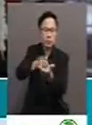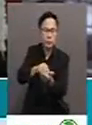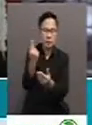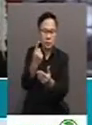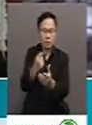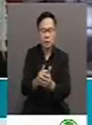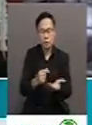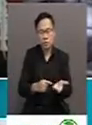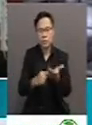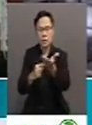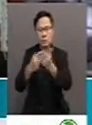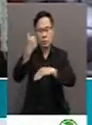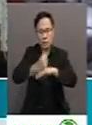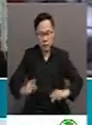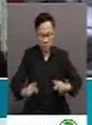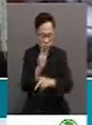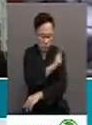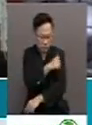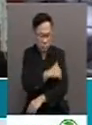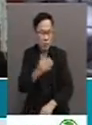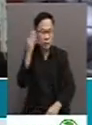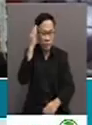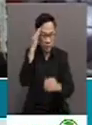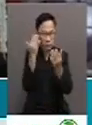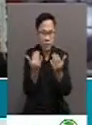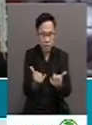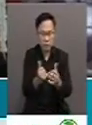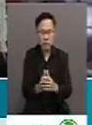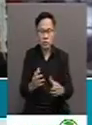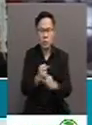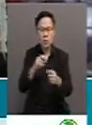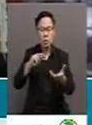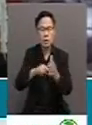งสาธารณสุขต่อไปนะครับซึ่งผลเบื้องต้นเองก็ออกมานะครับคือเธอมีอาการแพ้ยานะครับ